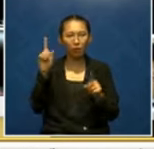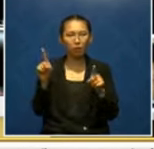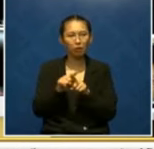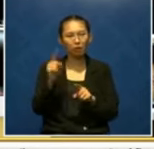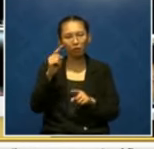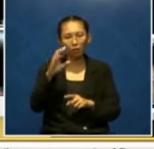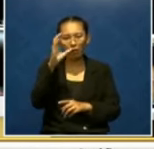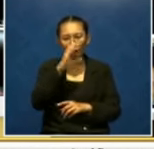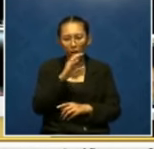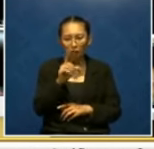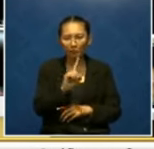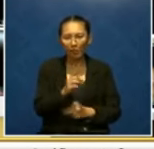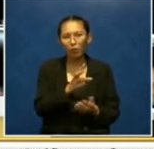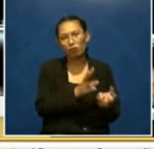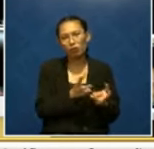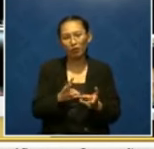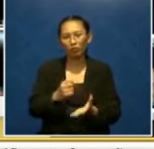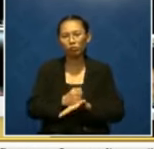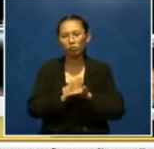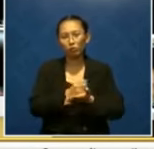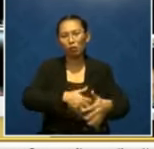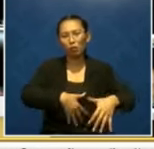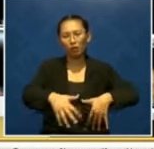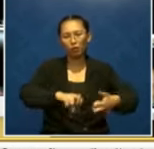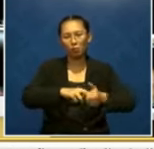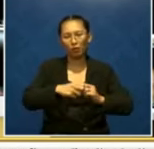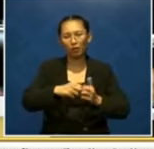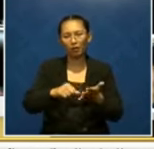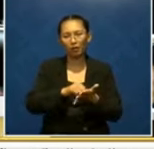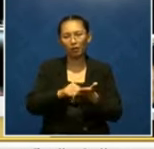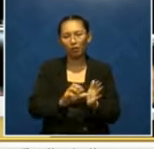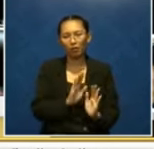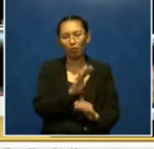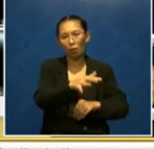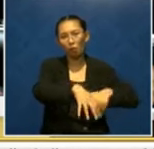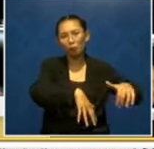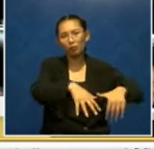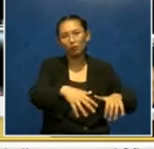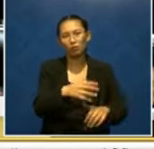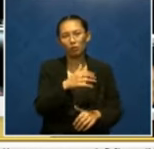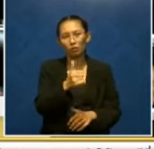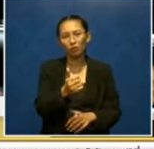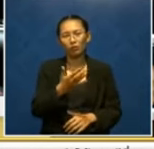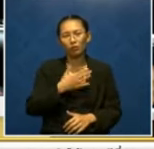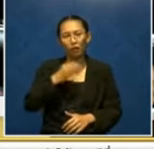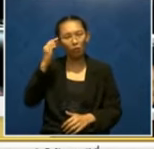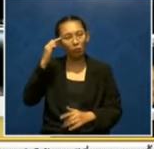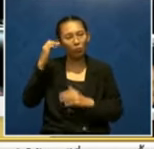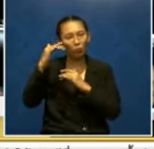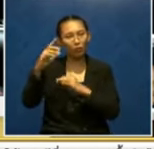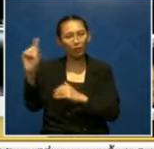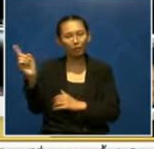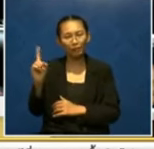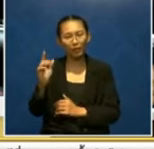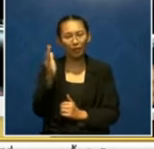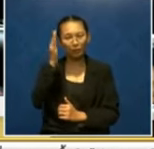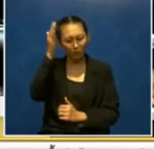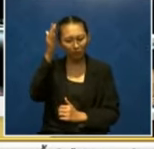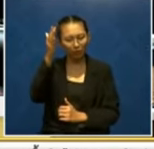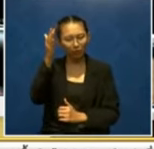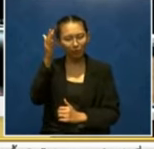าเร่งมือหาวิธีการช่วยเหลือและแก้ไขปัญหาเรื่องที่ดินของพ่อแม่พี่น้องประชาชนค่ะและดิฉันหวังว่าในอนาคตอัน